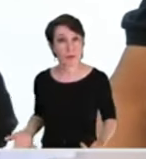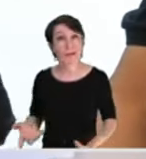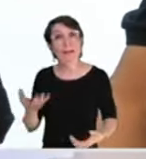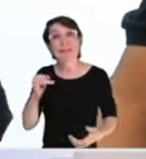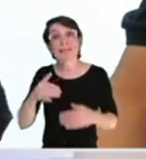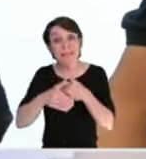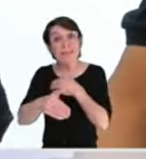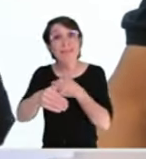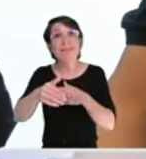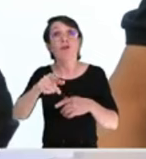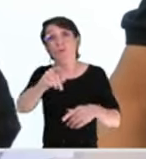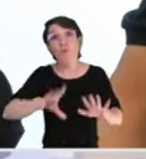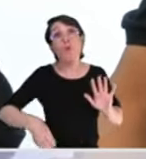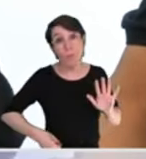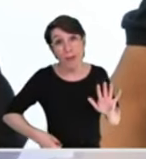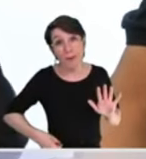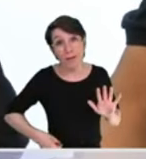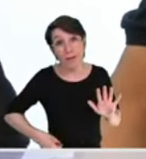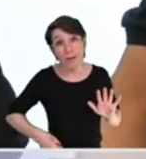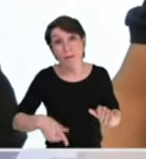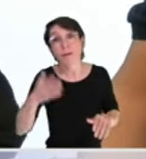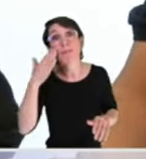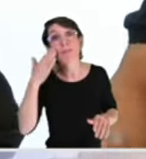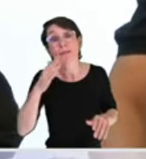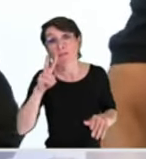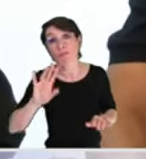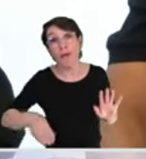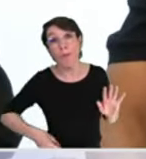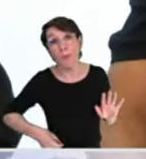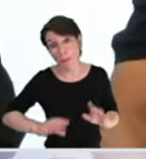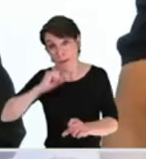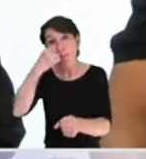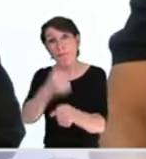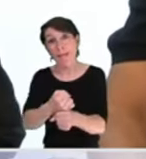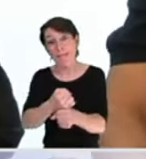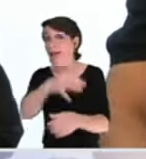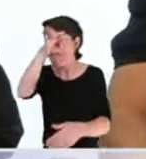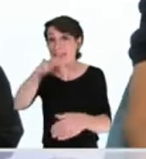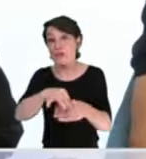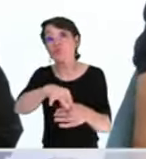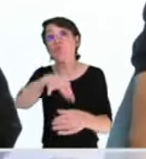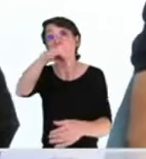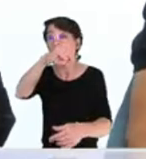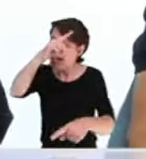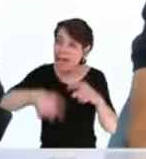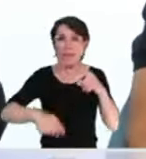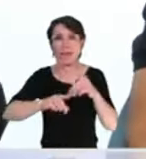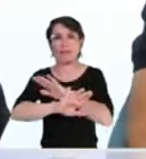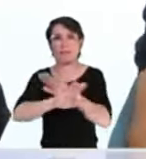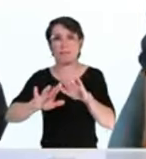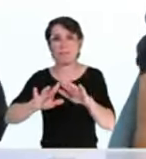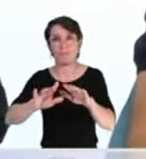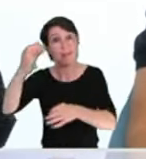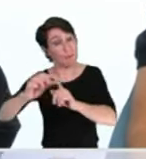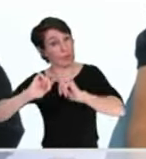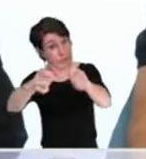vous est reproché par votre collaborateur, vous le savez, la peine d'inéligibilité est quasi obligatoire, sauf avis contraire motivé du